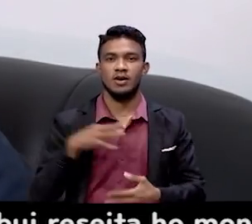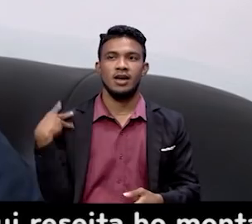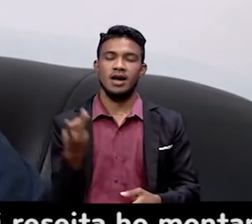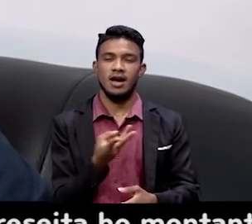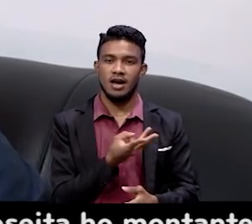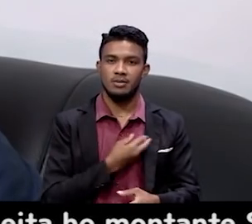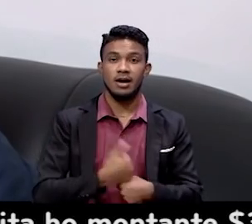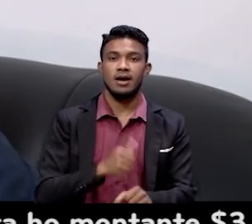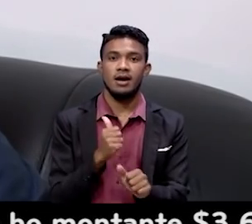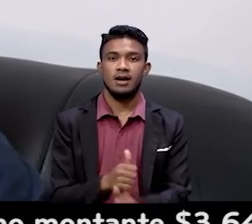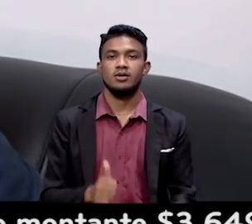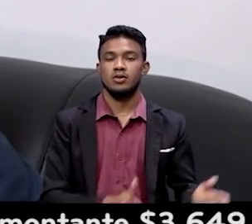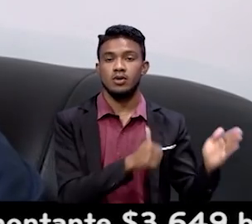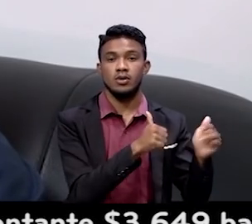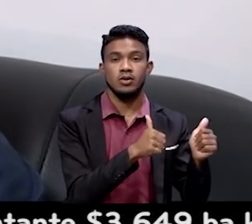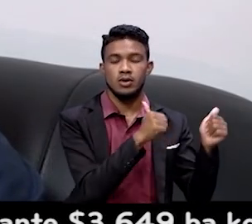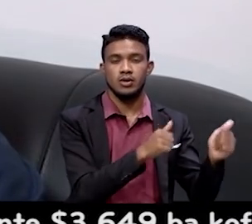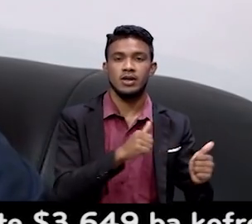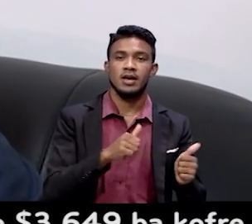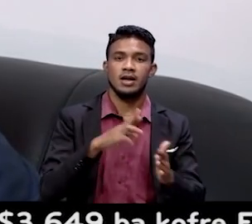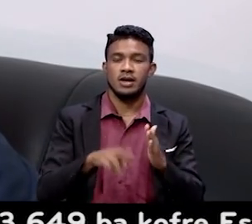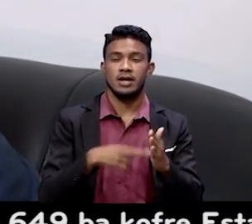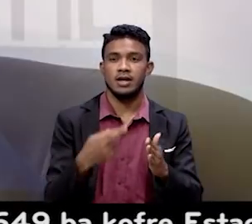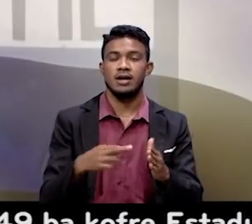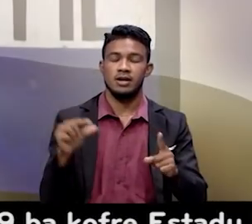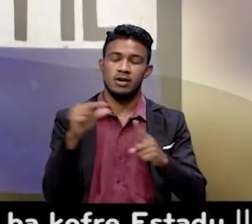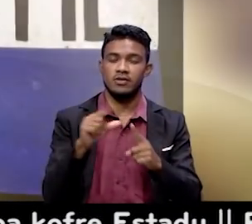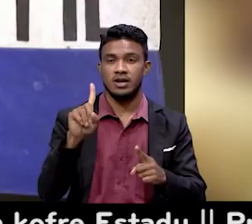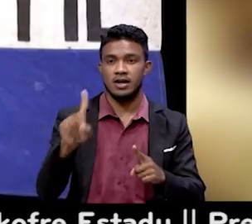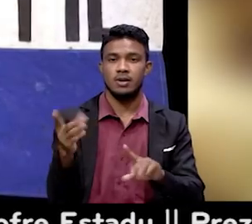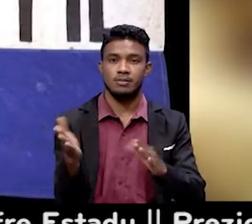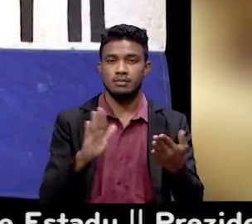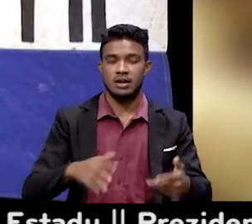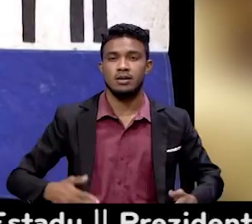dunik, lihat fuang ida dehang mata kamu risukun rasika.